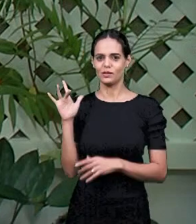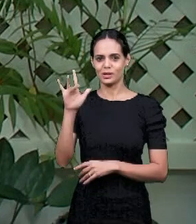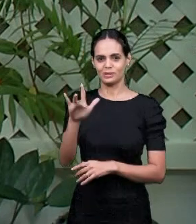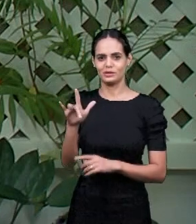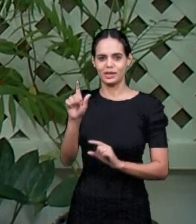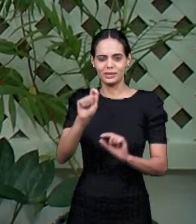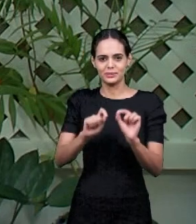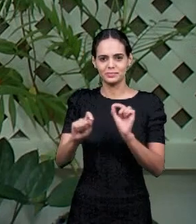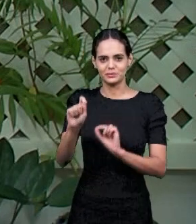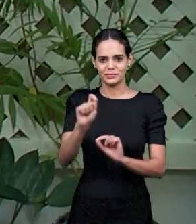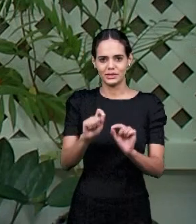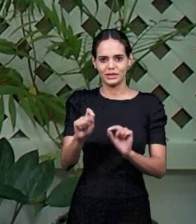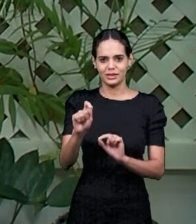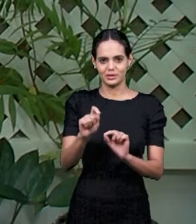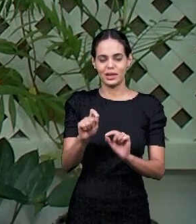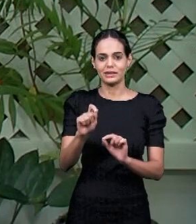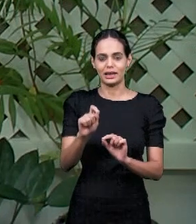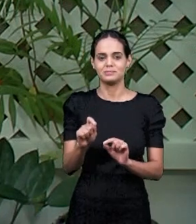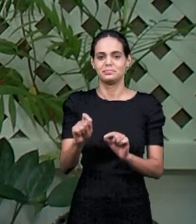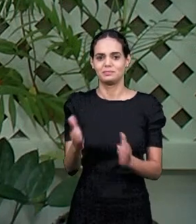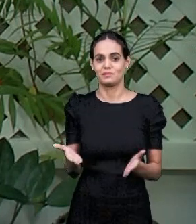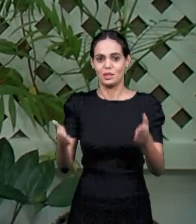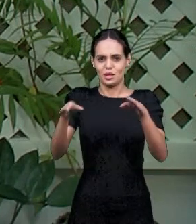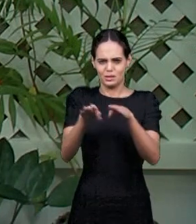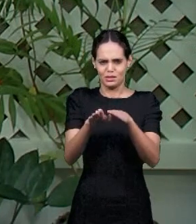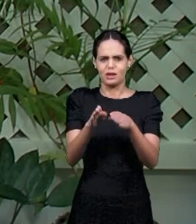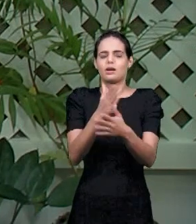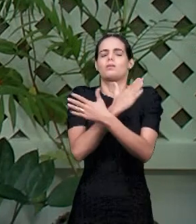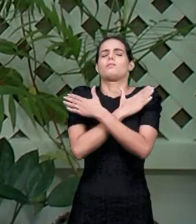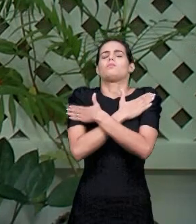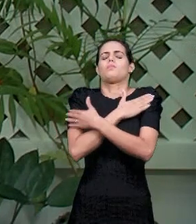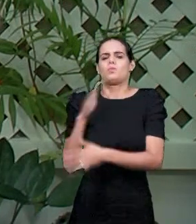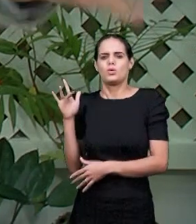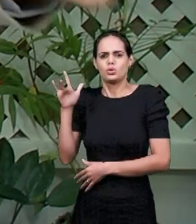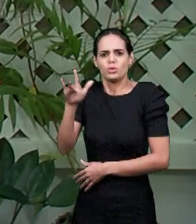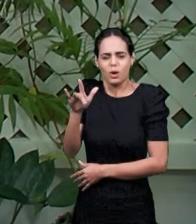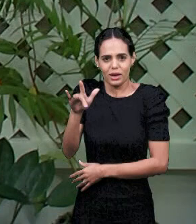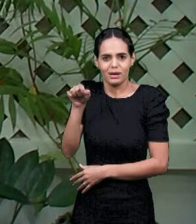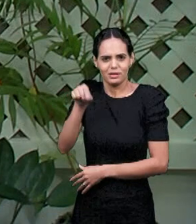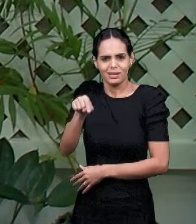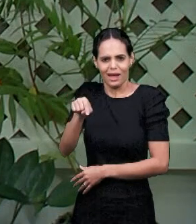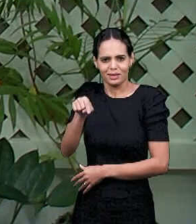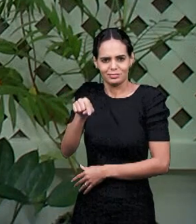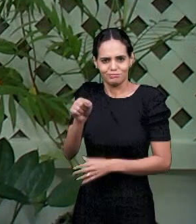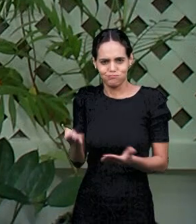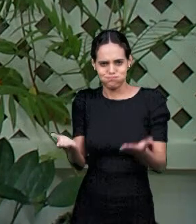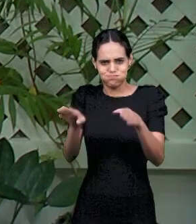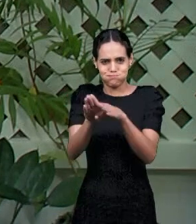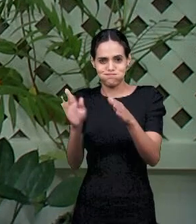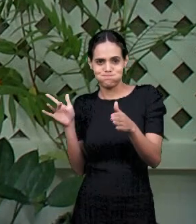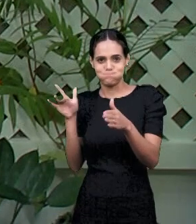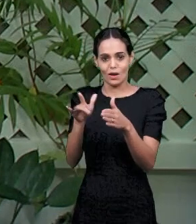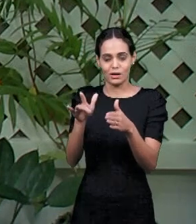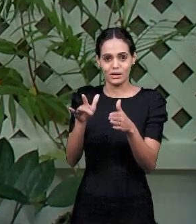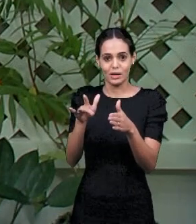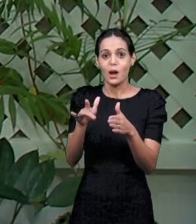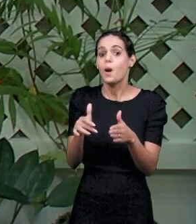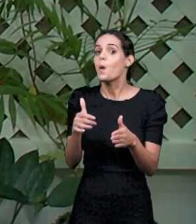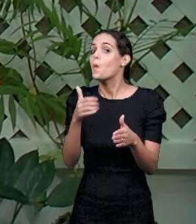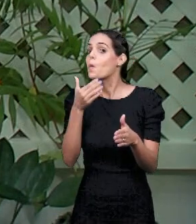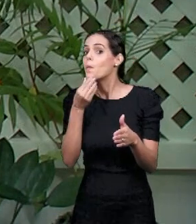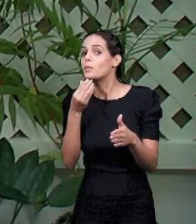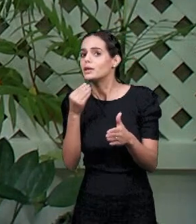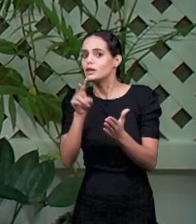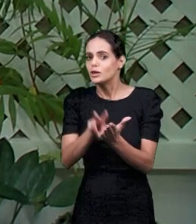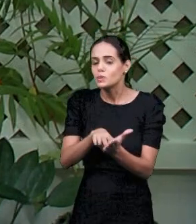le défunt et le garçon ressuscite. Qui était lui? Il est ressuscité pourquoi? Il est ressuscité pour la